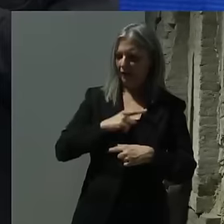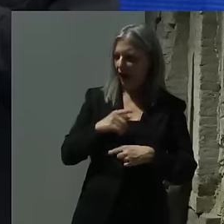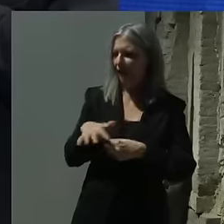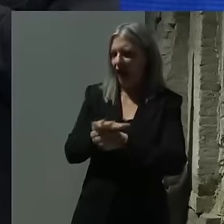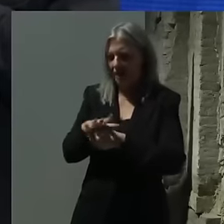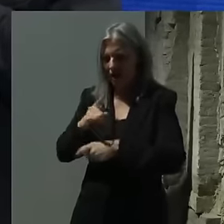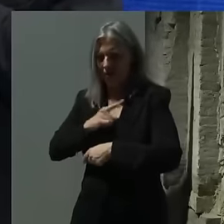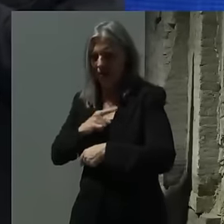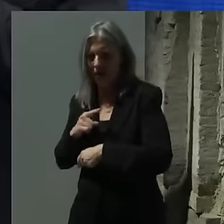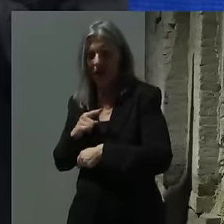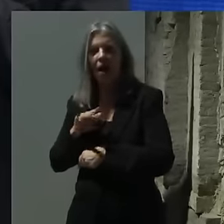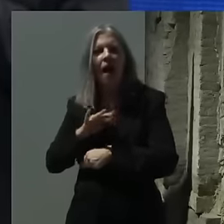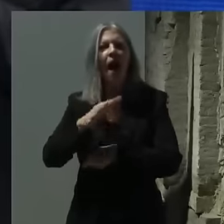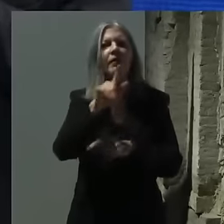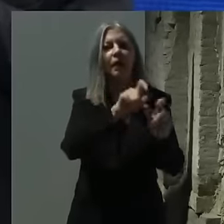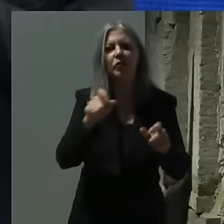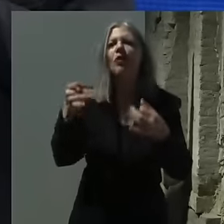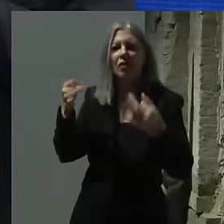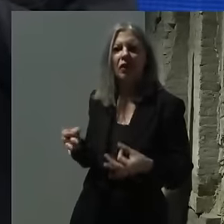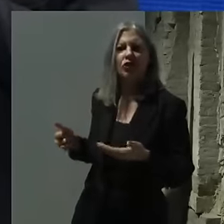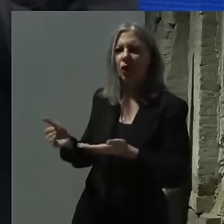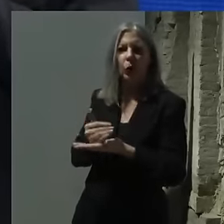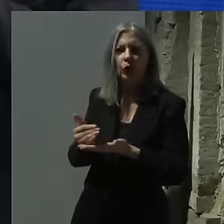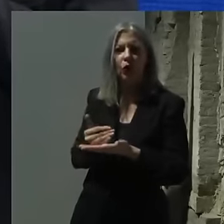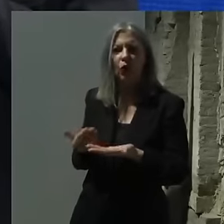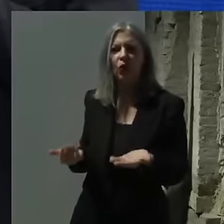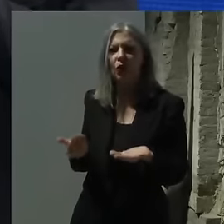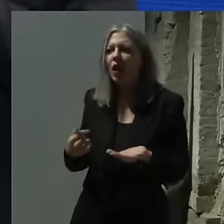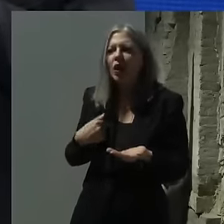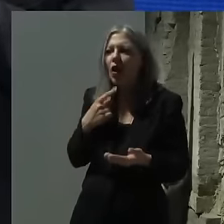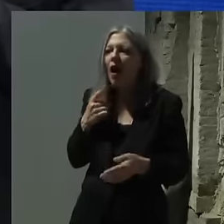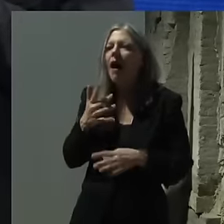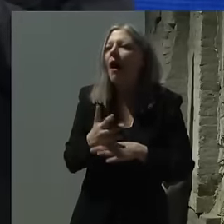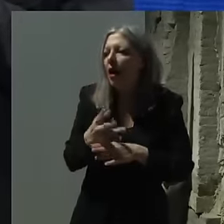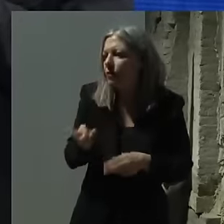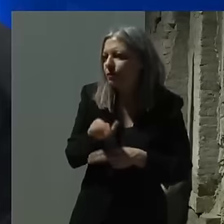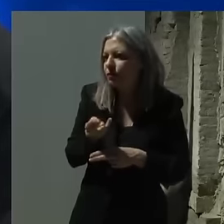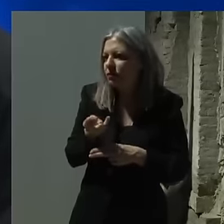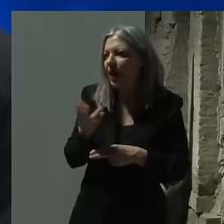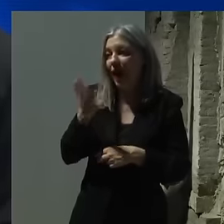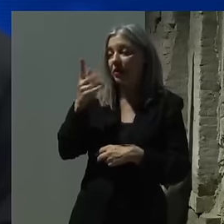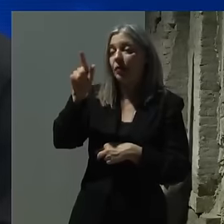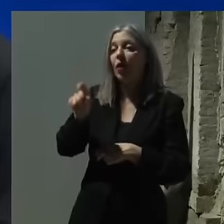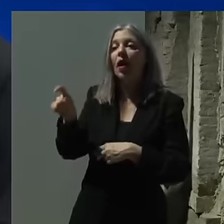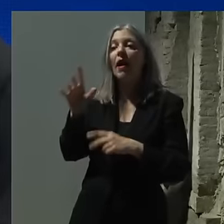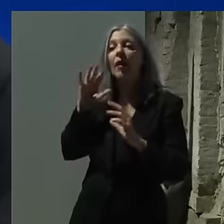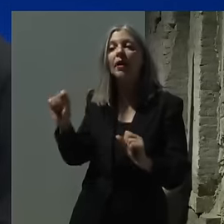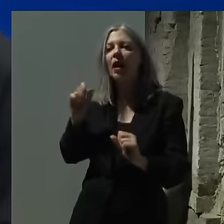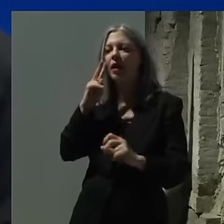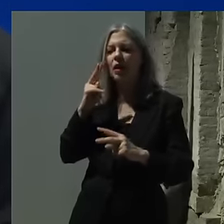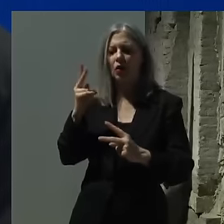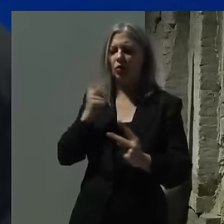famiglia decidevano altre persone, come all'inizio i carabinieri, perché controllavano se